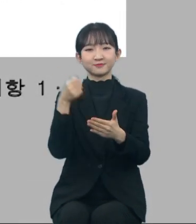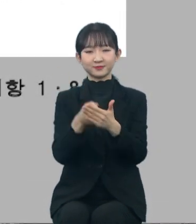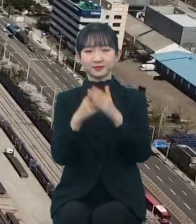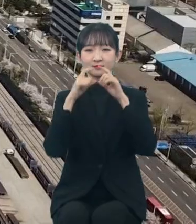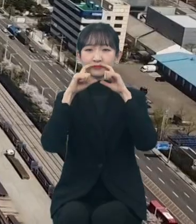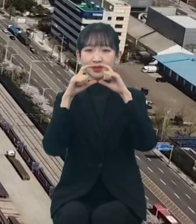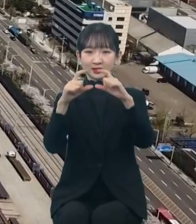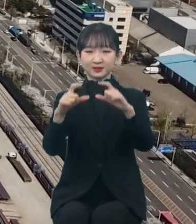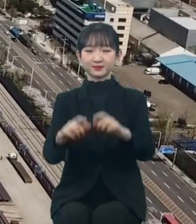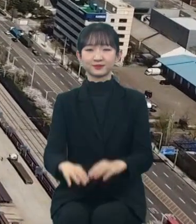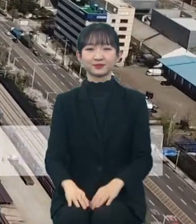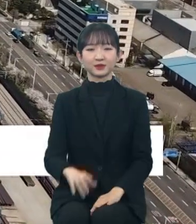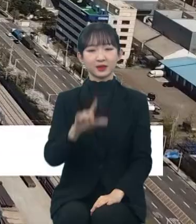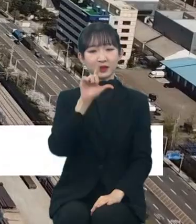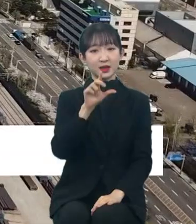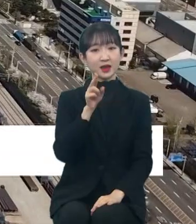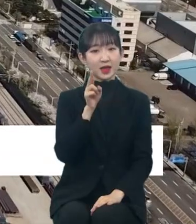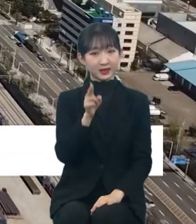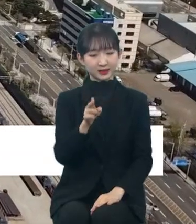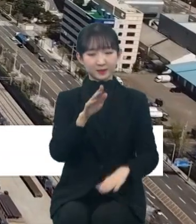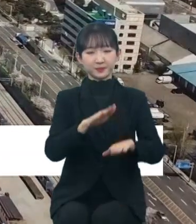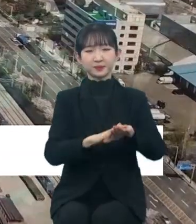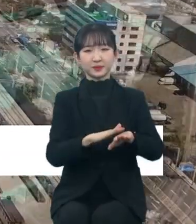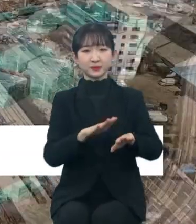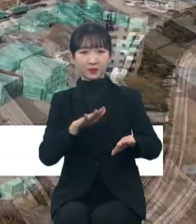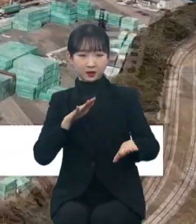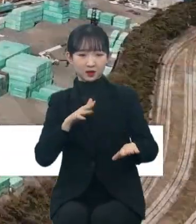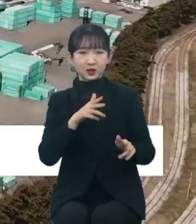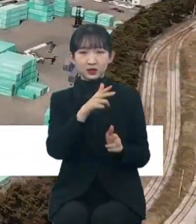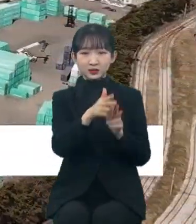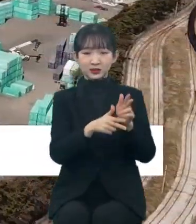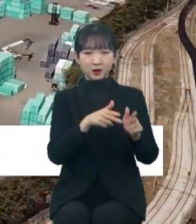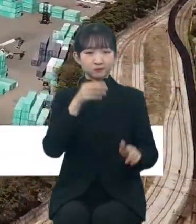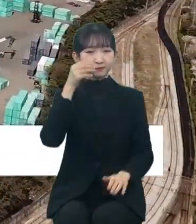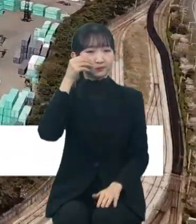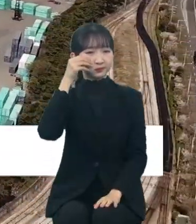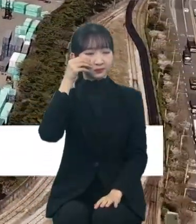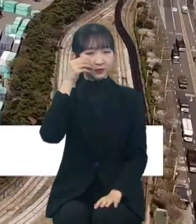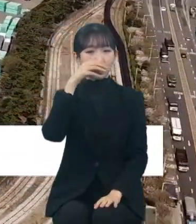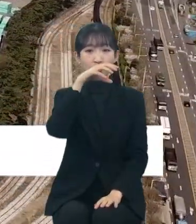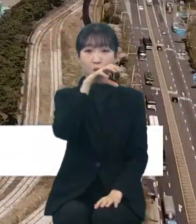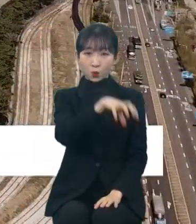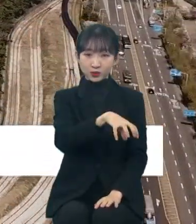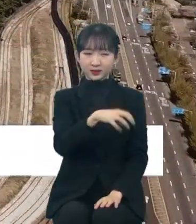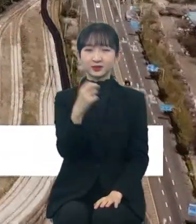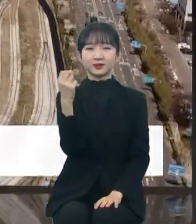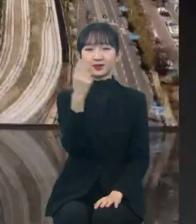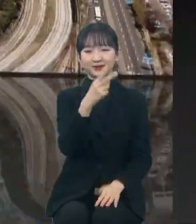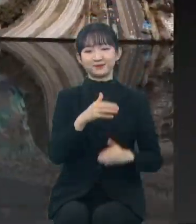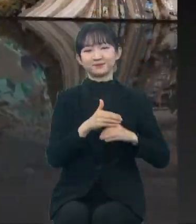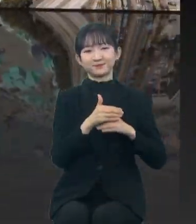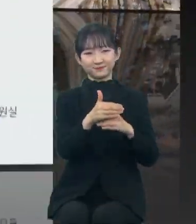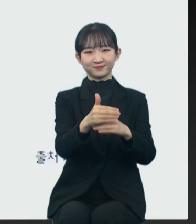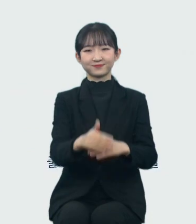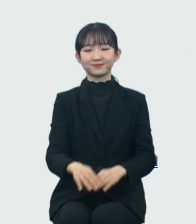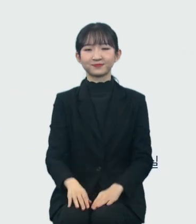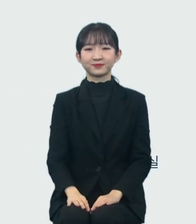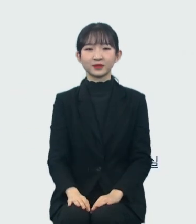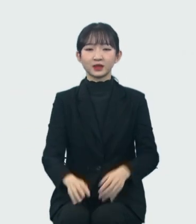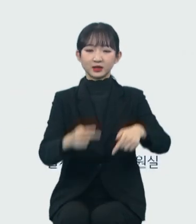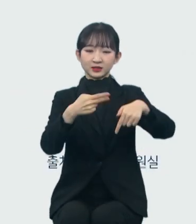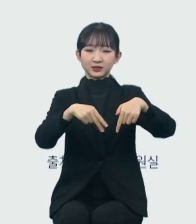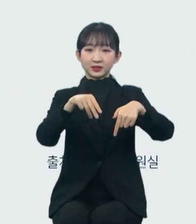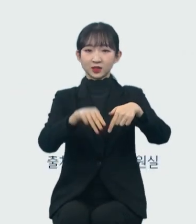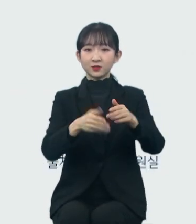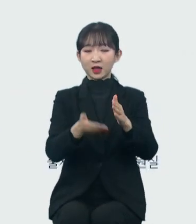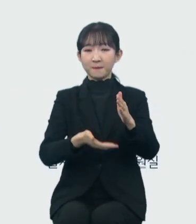통보했습니다. LH가 손을 떼면서 좌초위기에 놓인 내항 18부두 재개발이 재추진되는 겁니다.